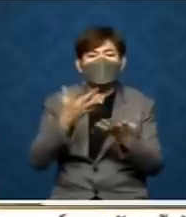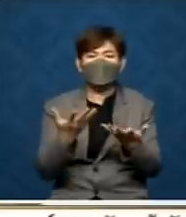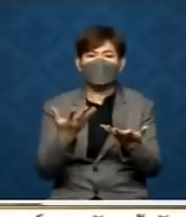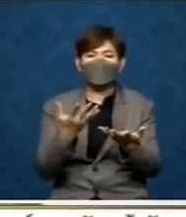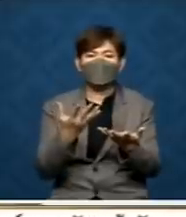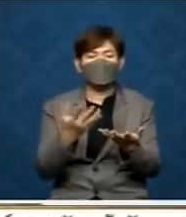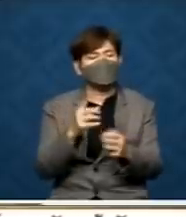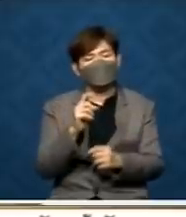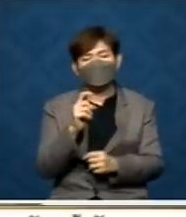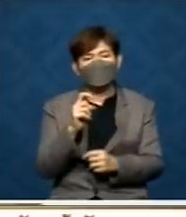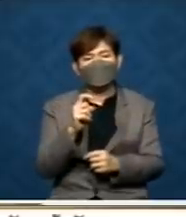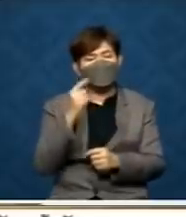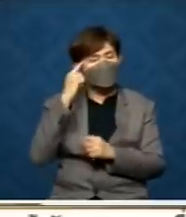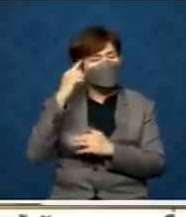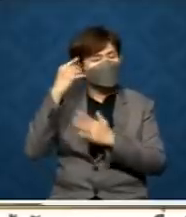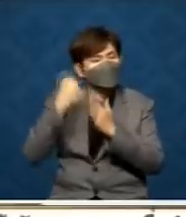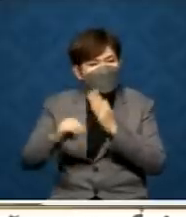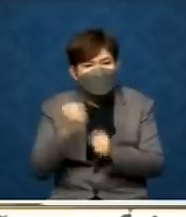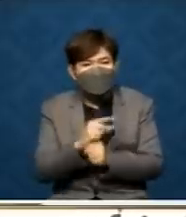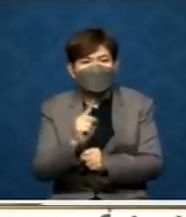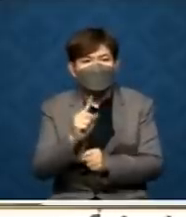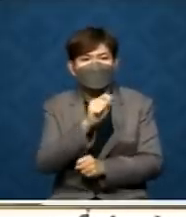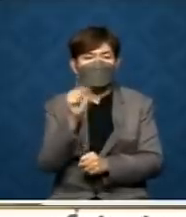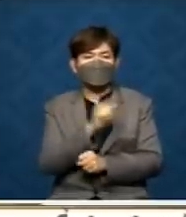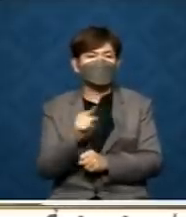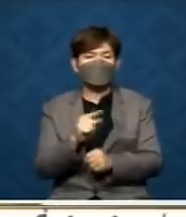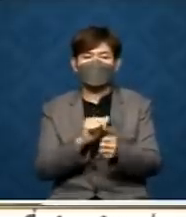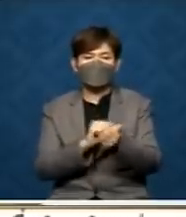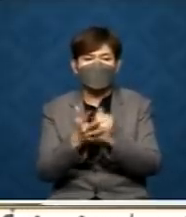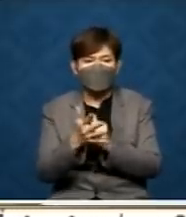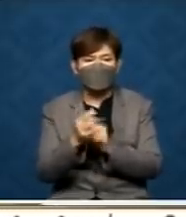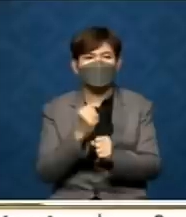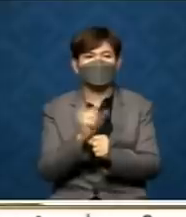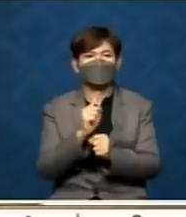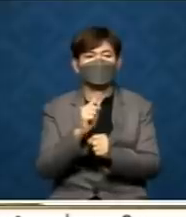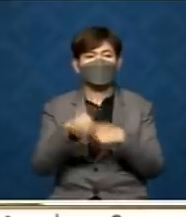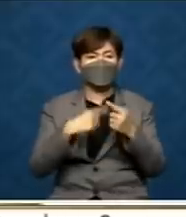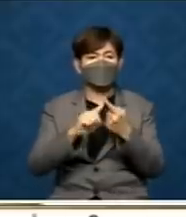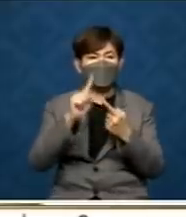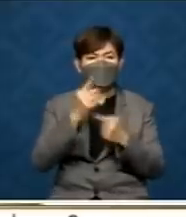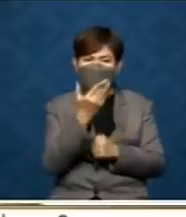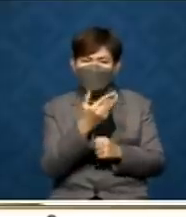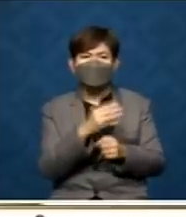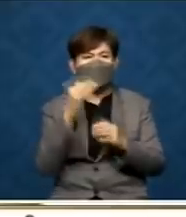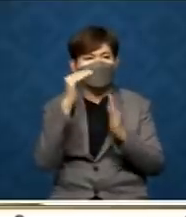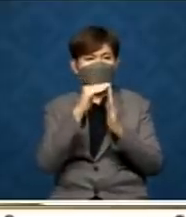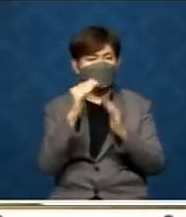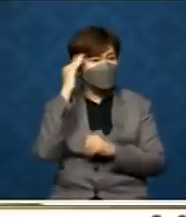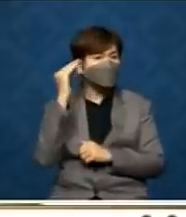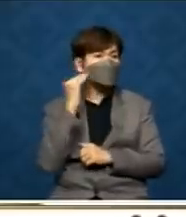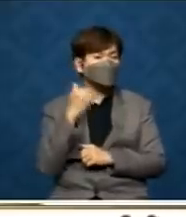ก็นั้นพ่อผิดหวังกับแอตต้า at 9ผลิตไม่ได้รอบแรกจำได้จากเกาหลีมาเลยรุ่นผมฉีด